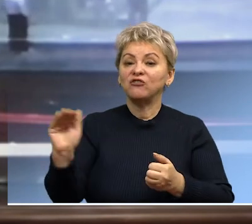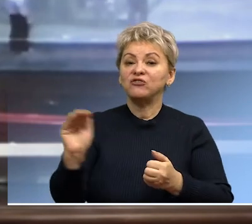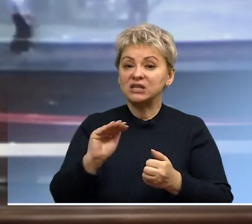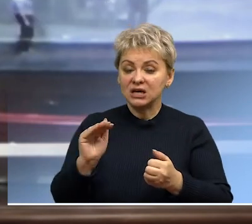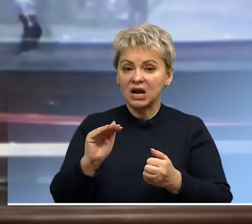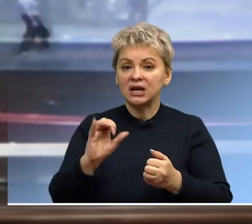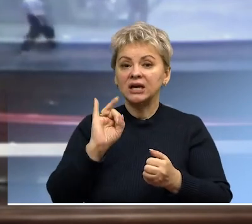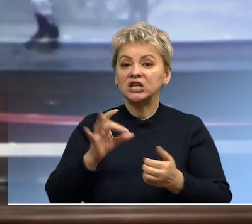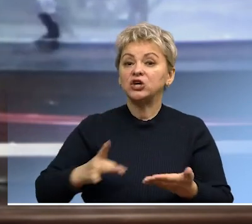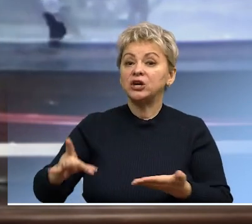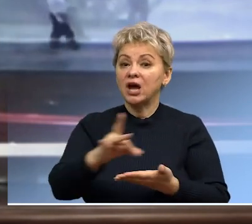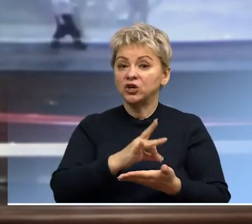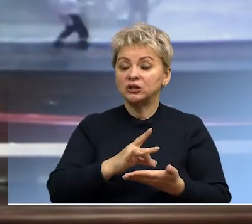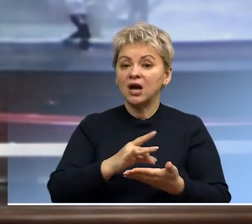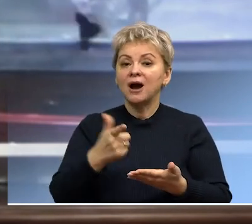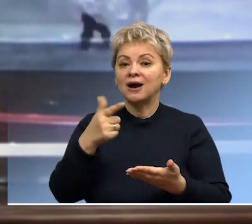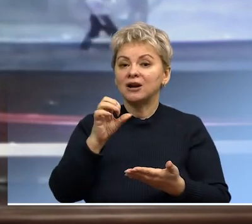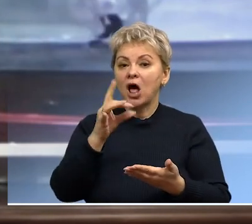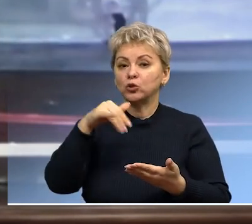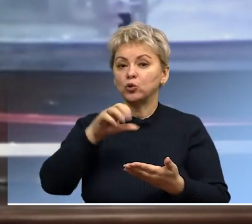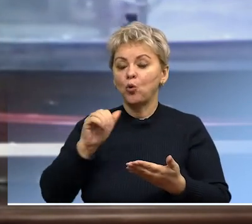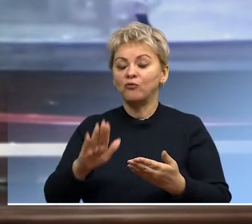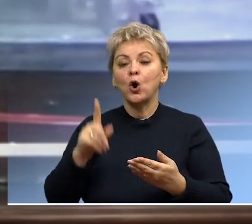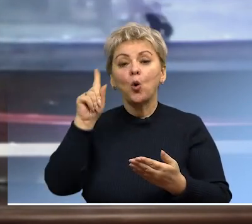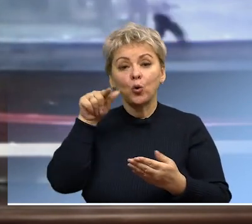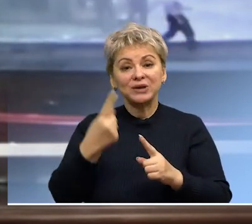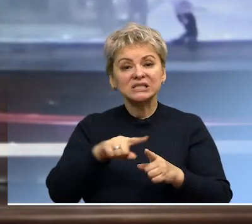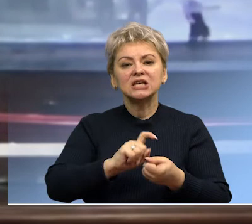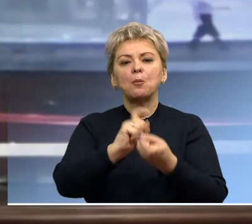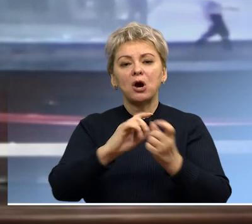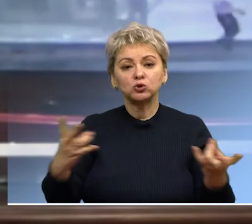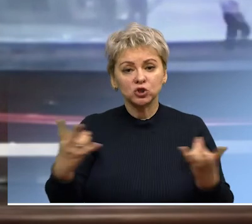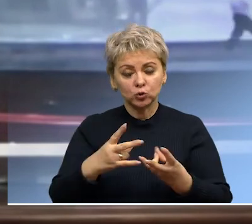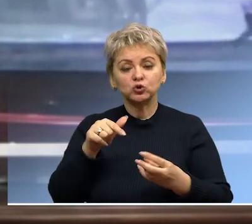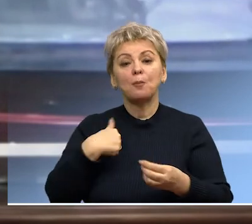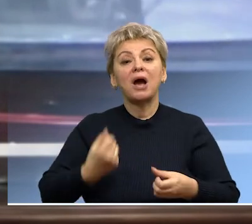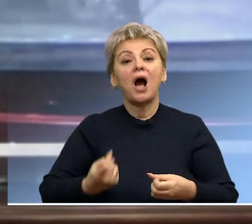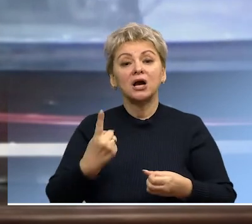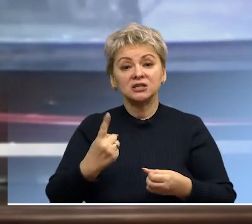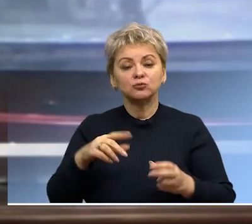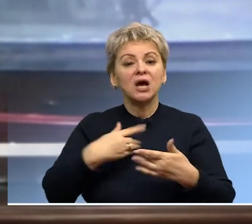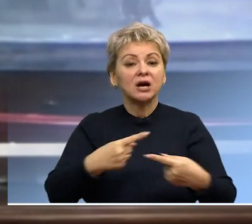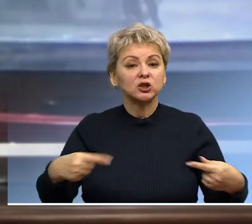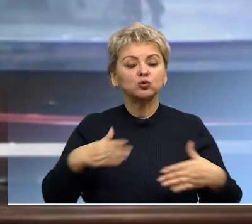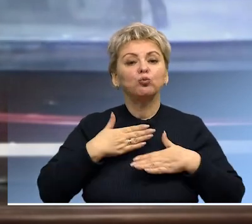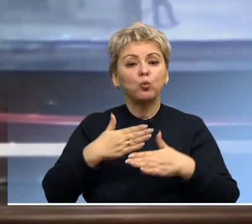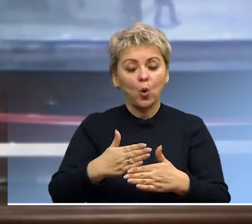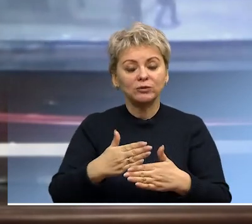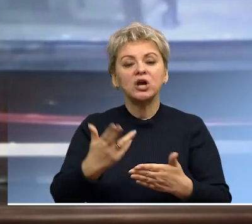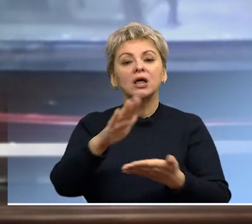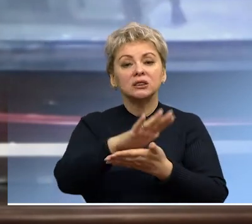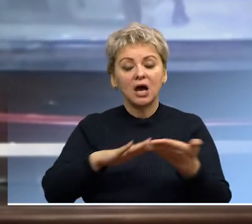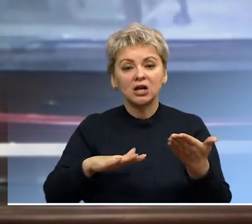получения федеральных и региональных грантов. Это надо уметь, за это надо бороться, и мы оказываем всякую